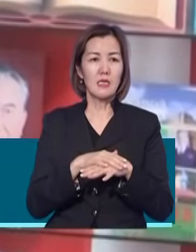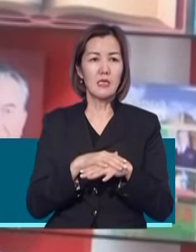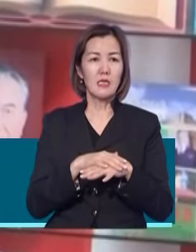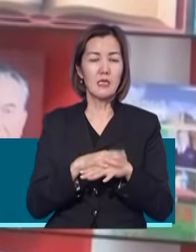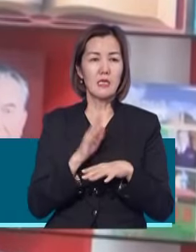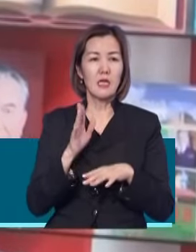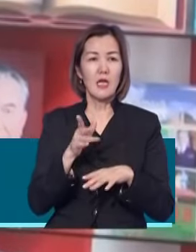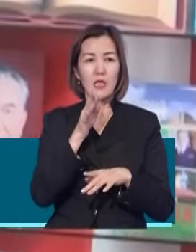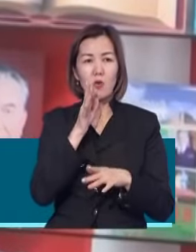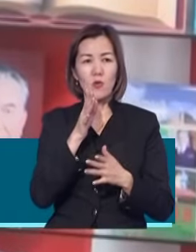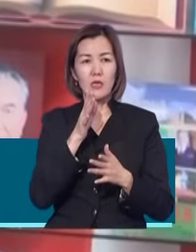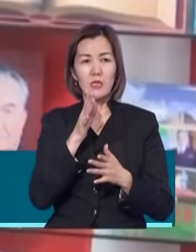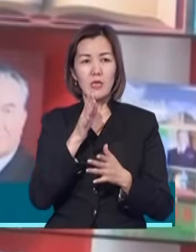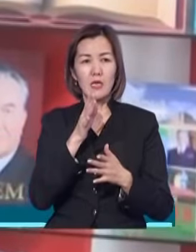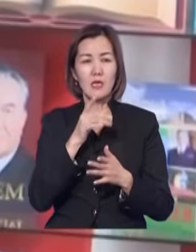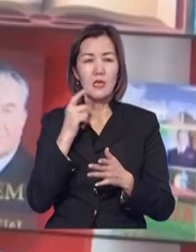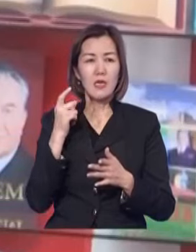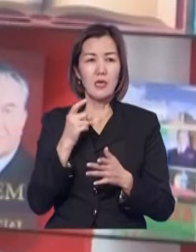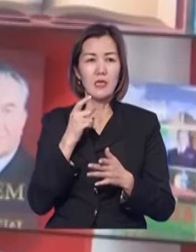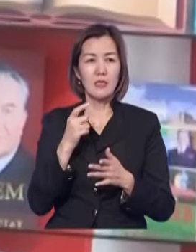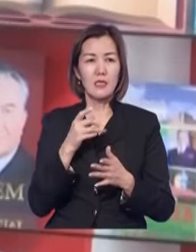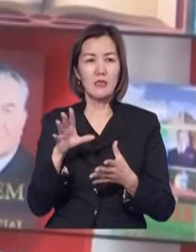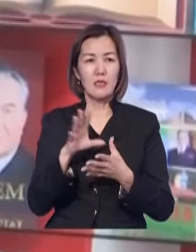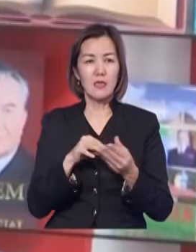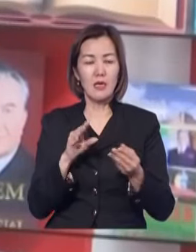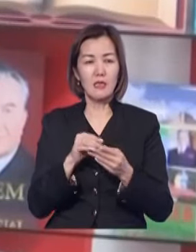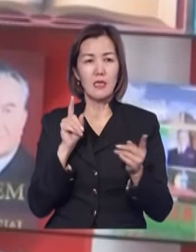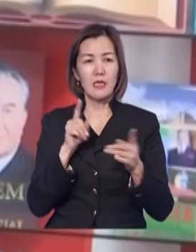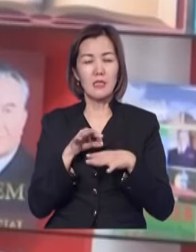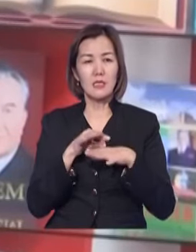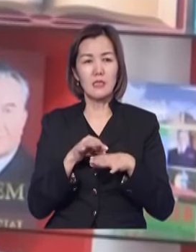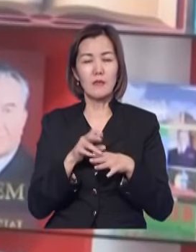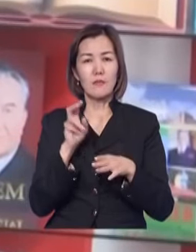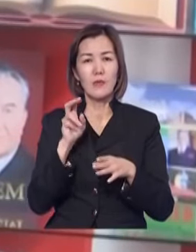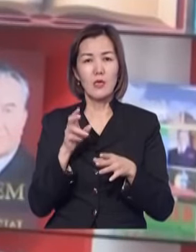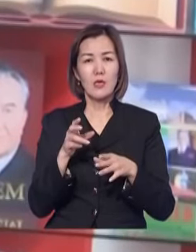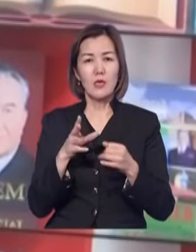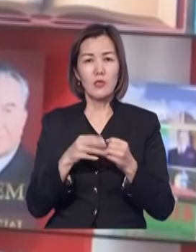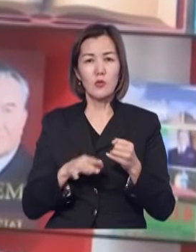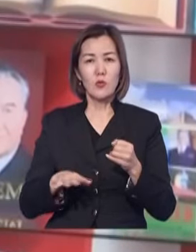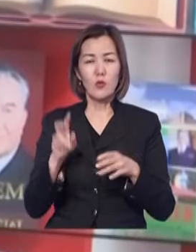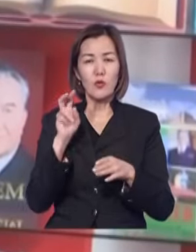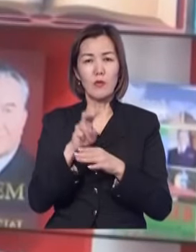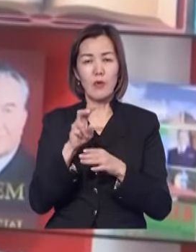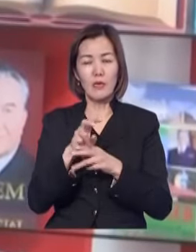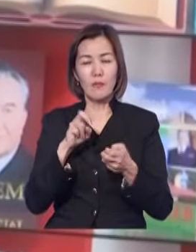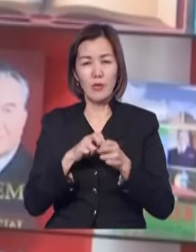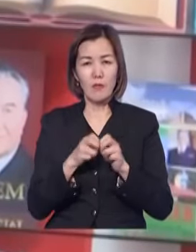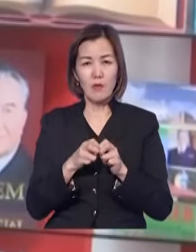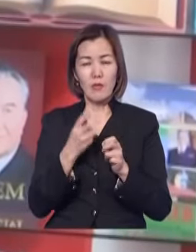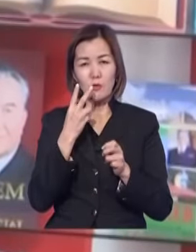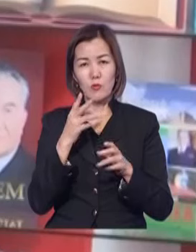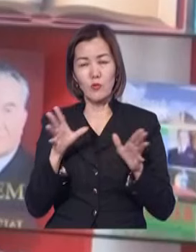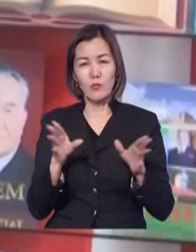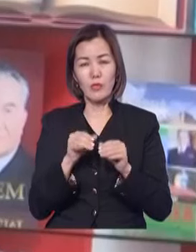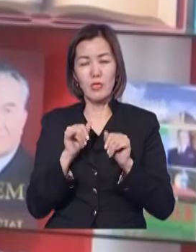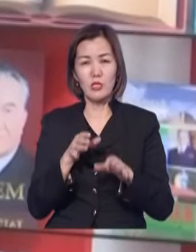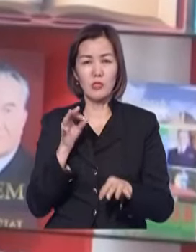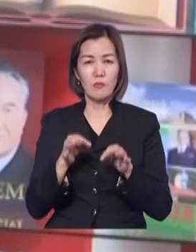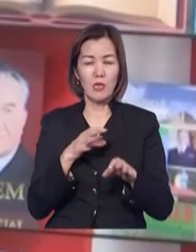Алдағы уақытта мысалы шаруалармен тағы да бас қосып, сол өңірге барып, сол туындаған мәселелерді бірге шешіп,